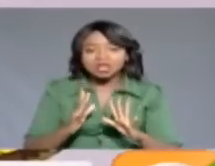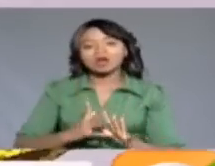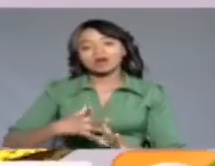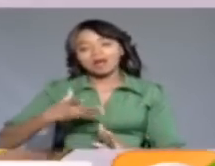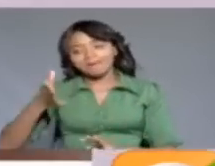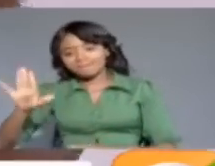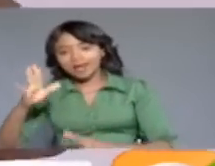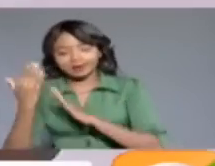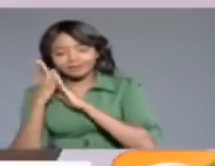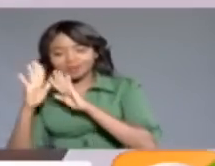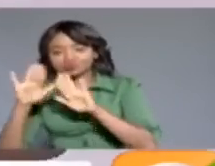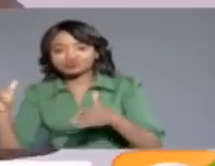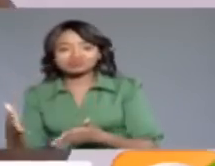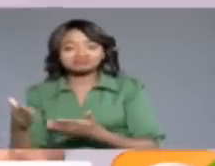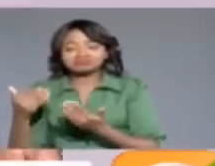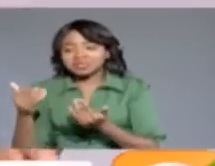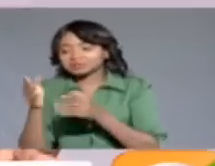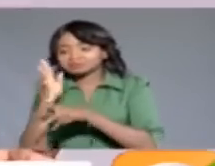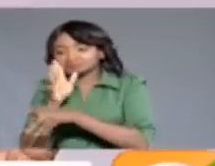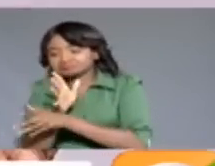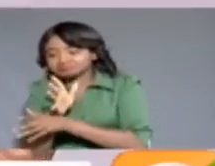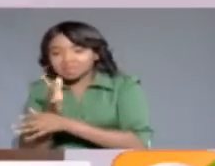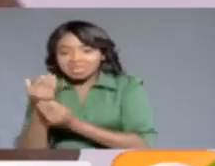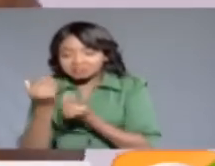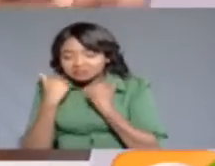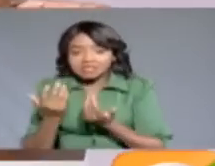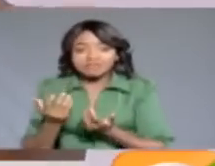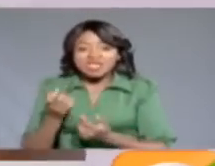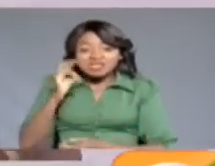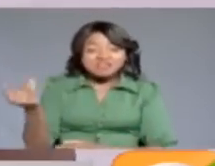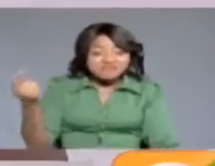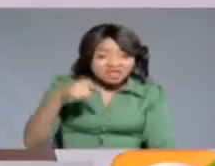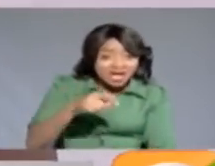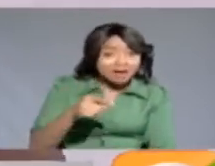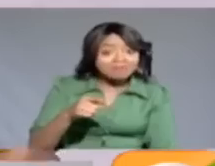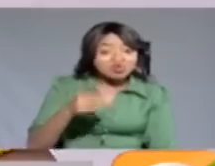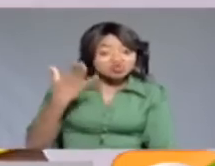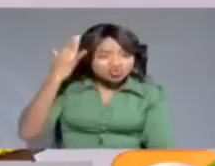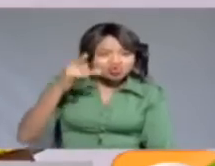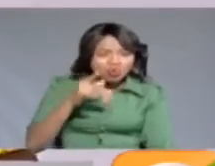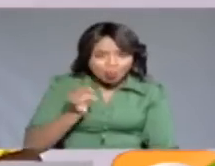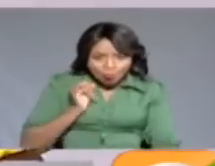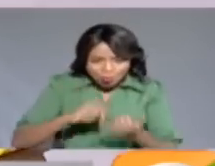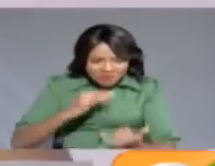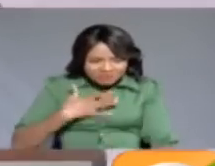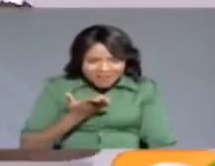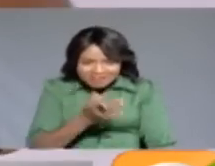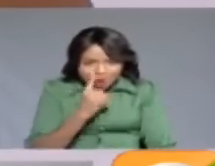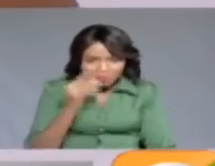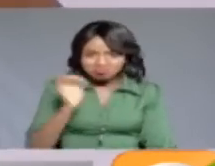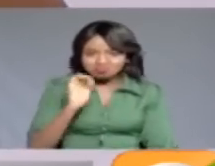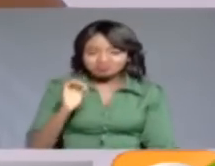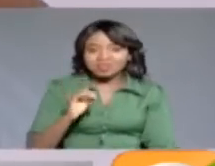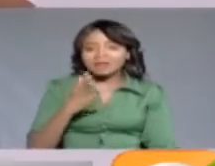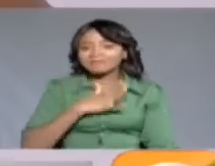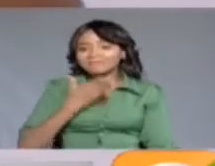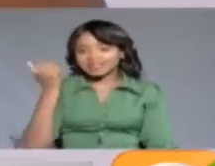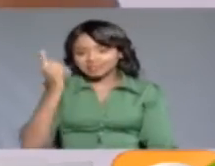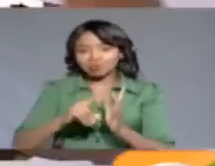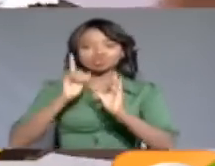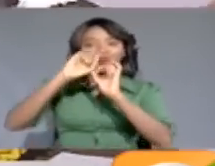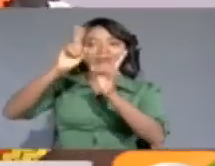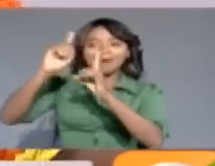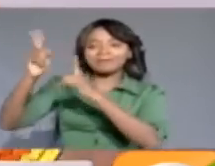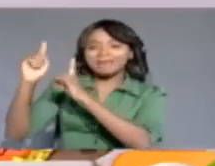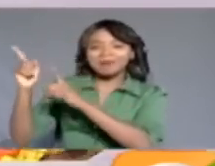chumbani kalale. Ukiwa unakuja nyumbani mke wako hayuko, unajua ni shemeji huko, epukana pia na kurudi nyumbani. Tafuta story kina mkala,